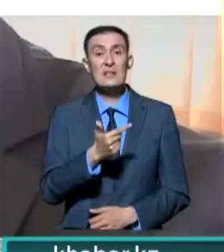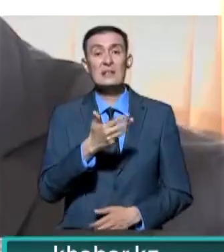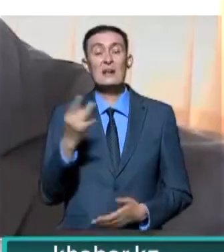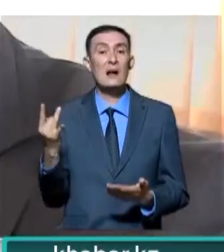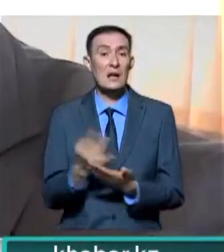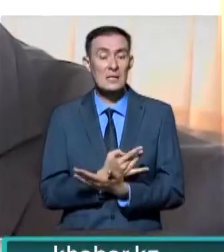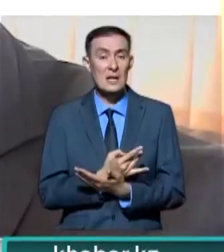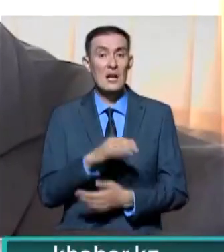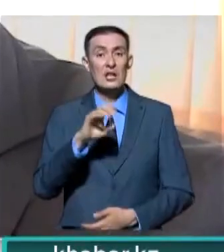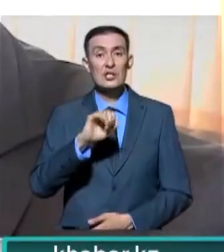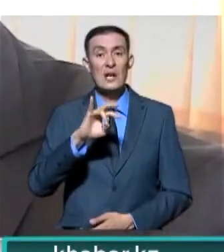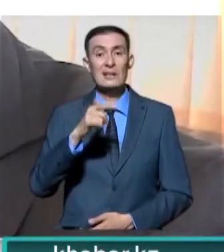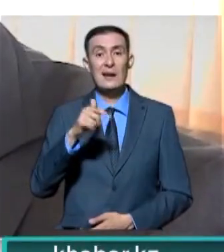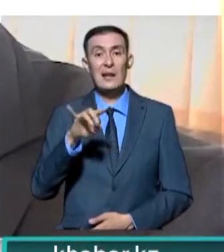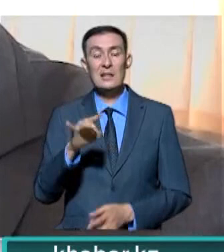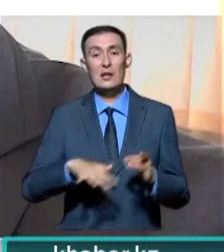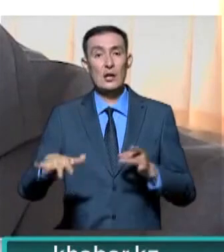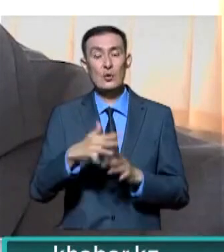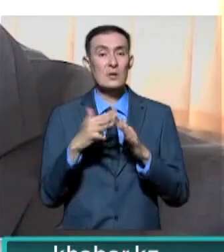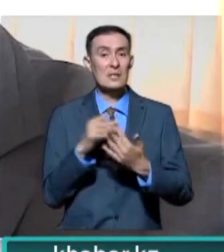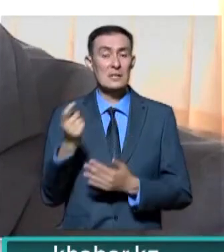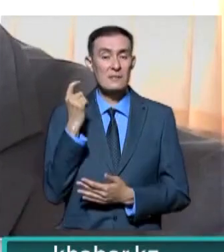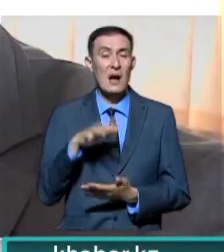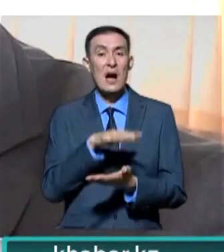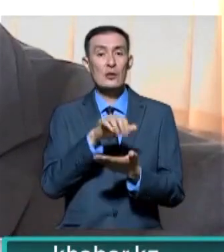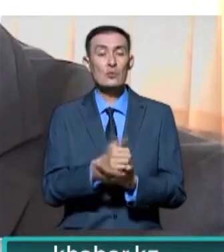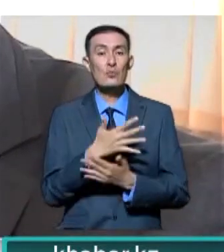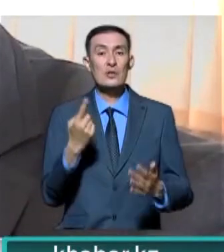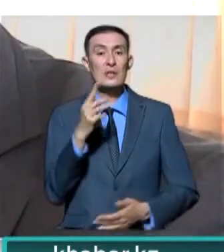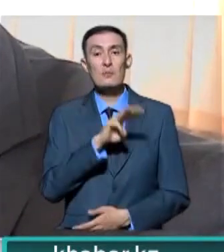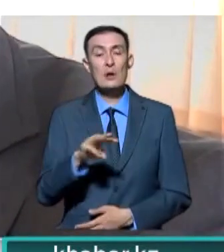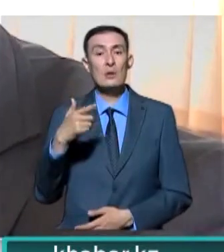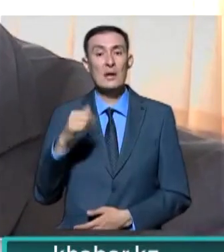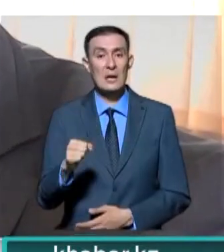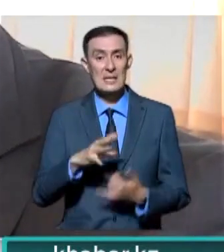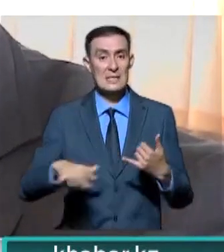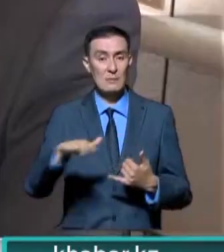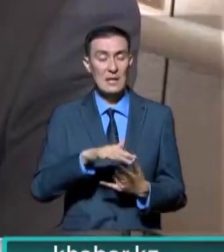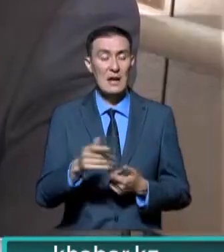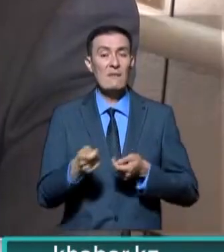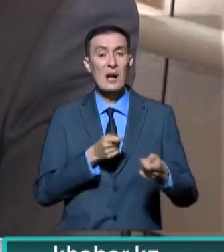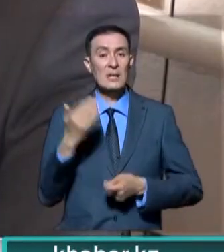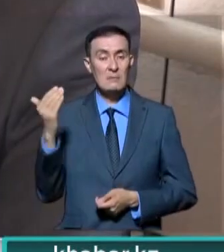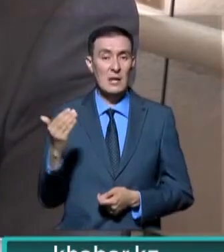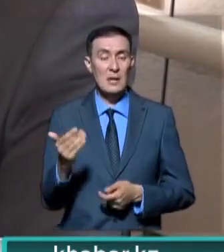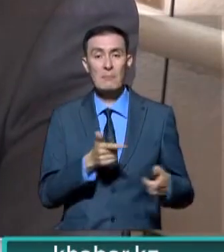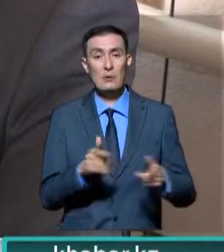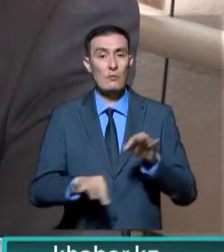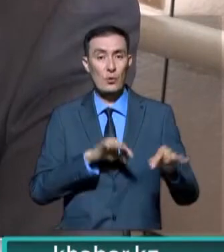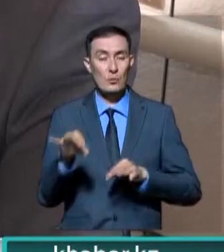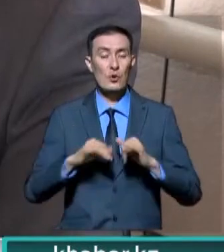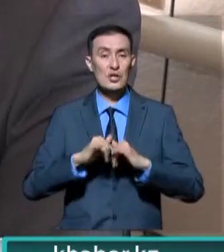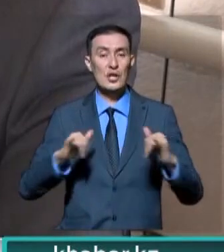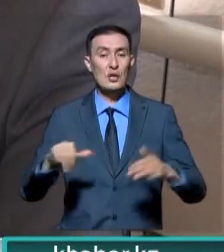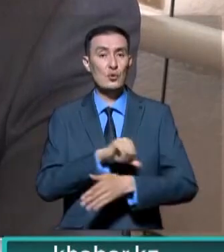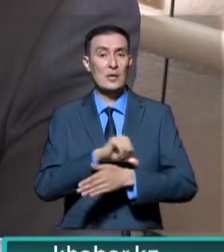раз. В Жангалинском районе крестьянские хозяйства арендуют более 1 миллиона гектара земель. Районным акиматом разработан проект по